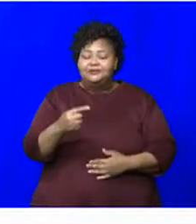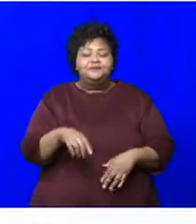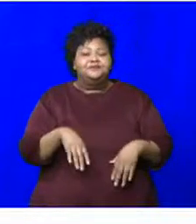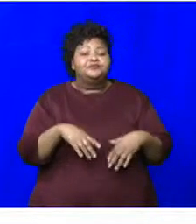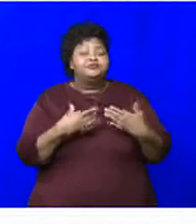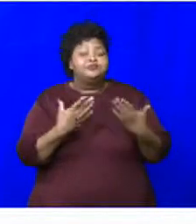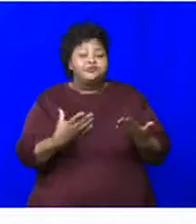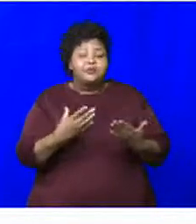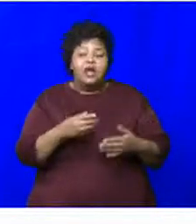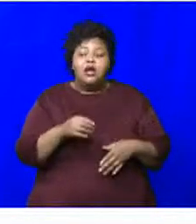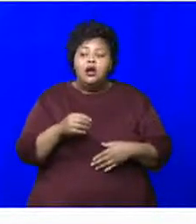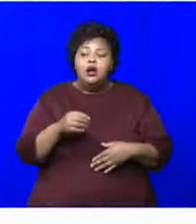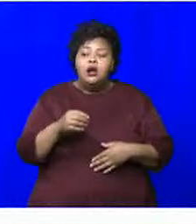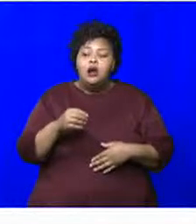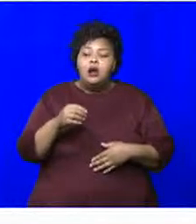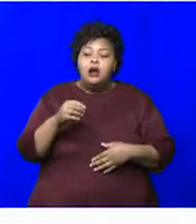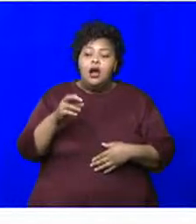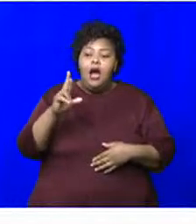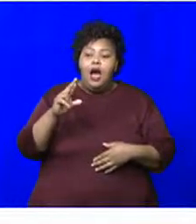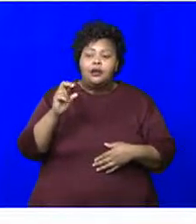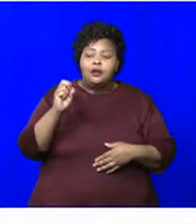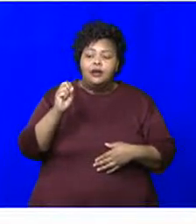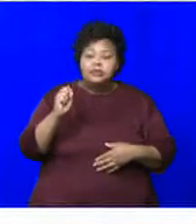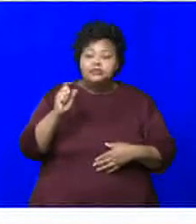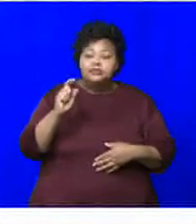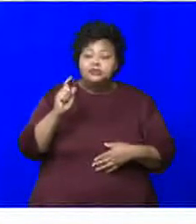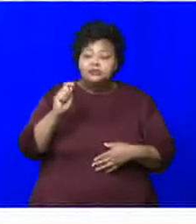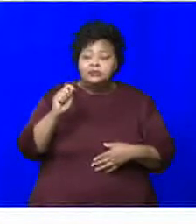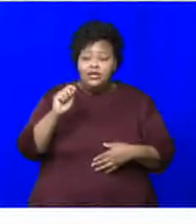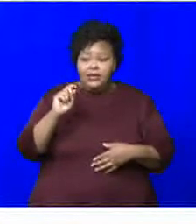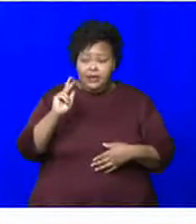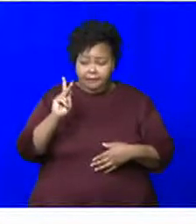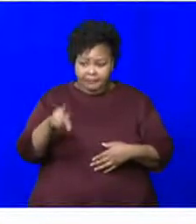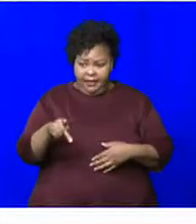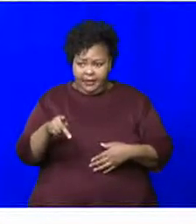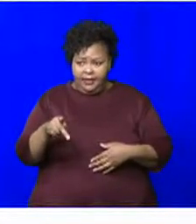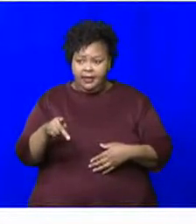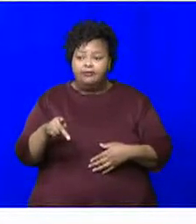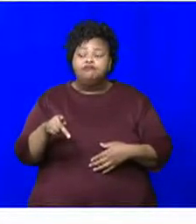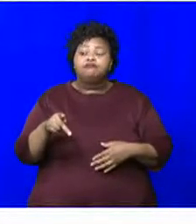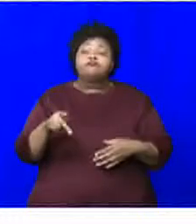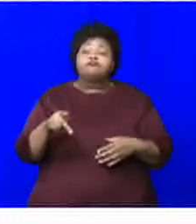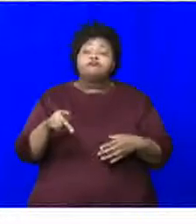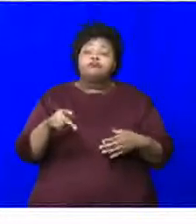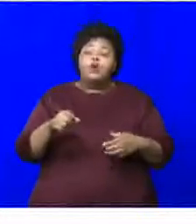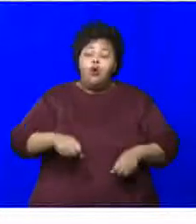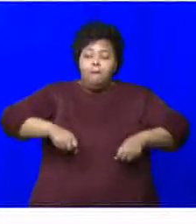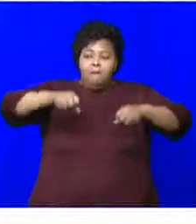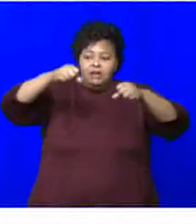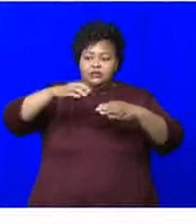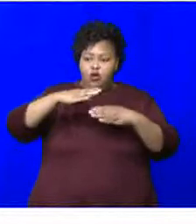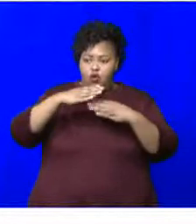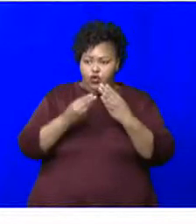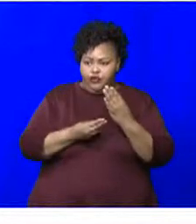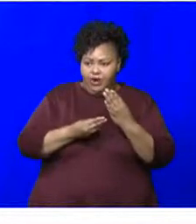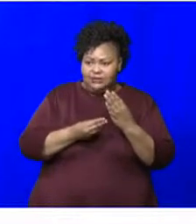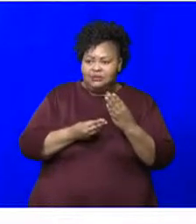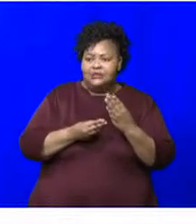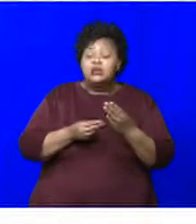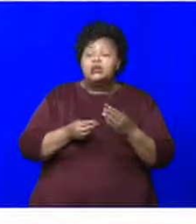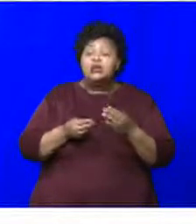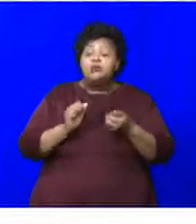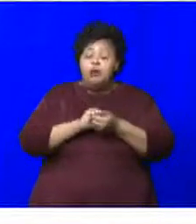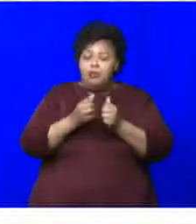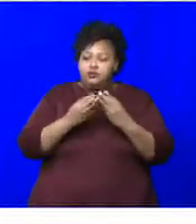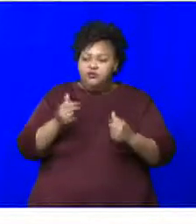lisombulule indzaba yezivumelwano nasekusebenta semphatsi we-Real Science and Technology Park lesesineminyaka siphelile kodwa solo uyasebenta. Leli komiti